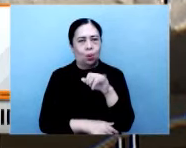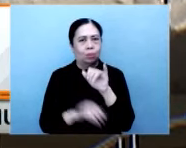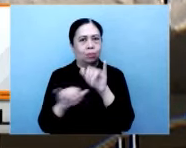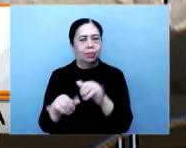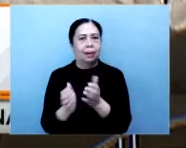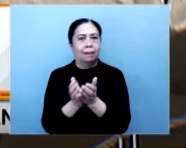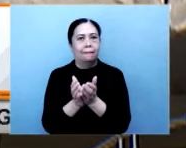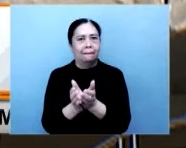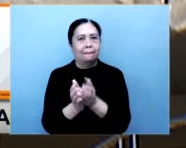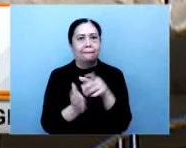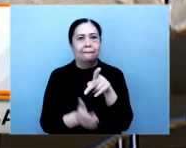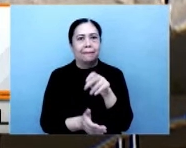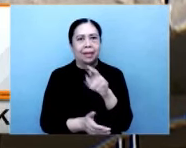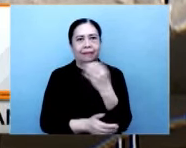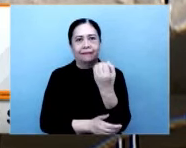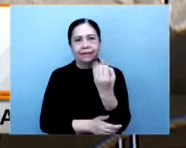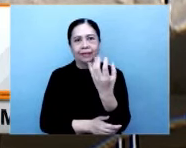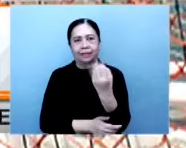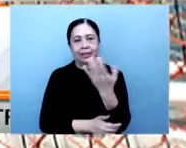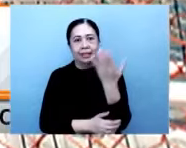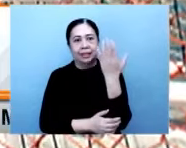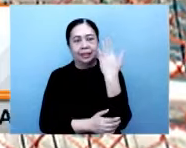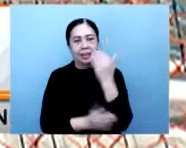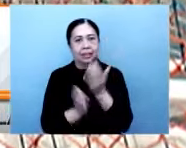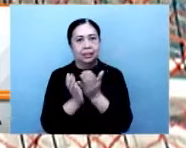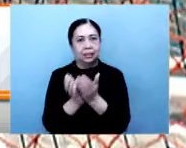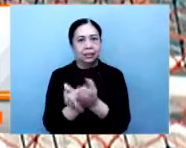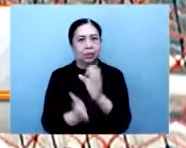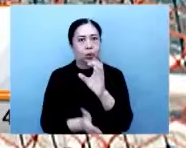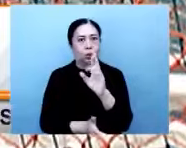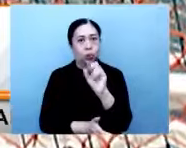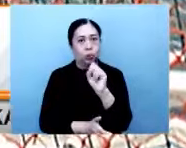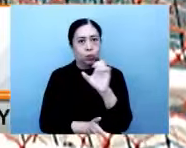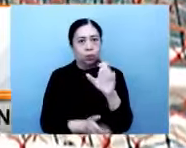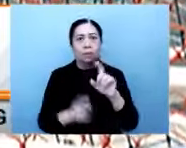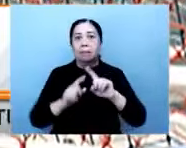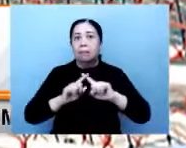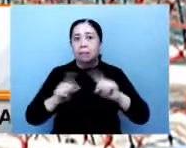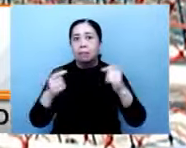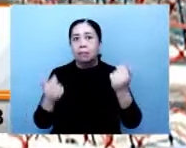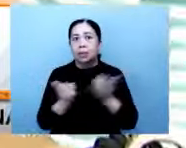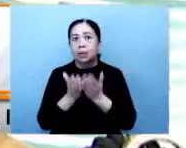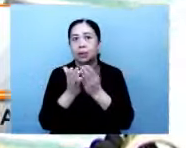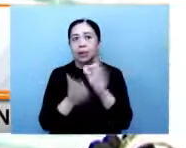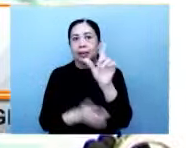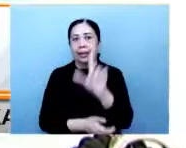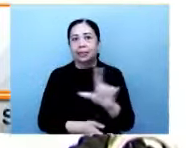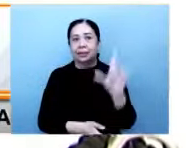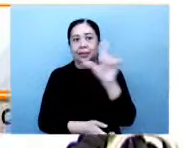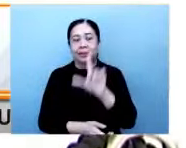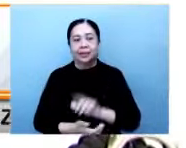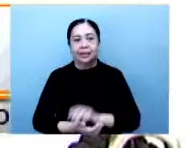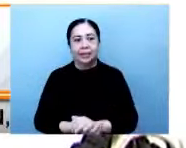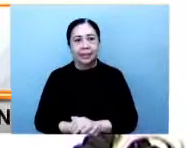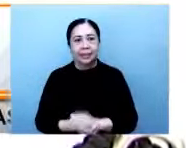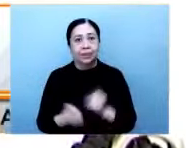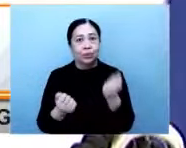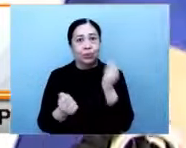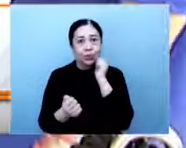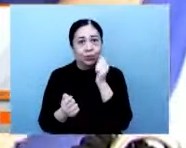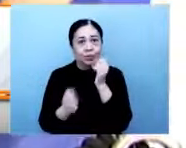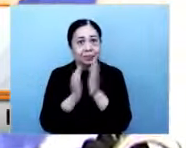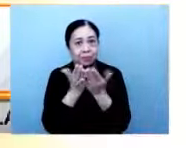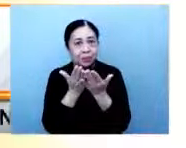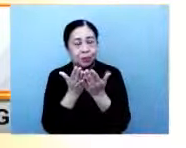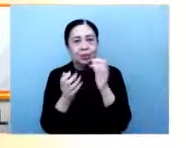sa Maynila. Dati itong cruise ship, pero ngayon isa ng floating library. Sa mga bookworm dyan, makabibili